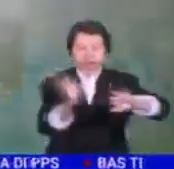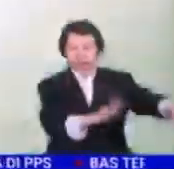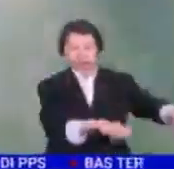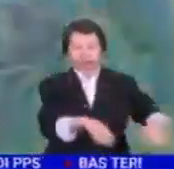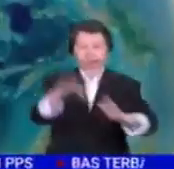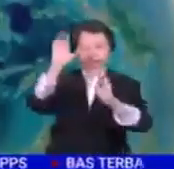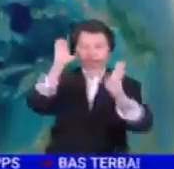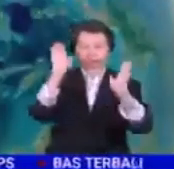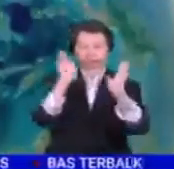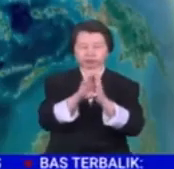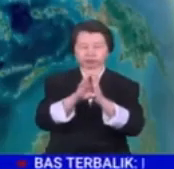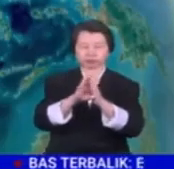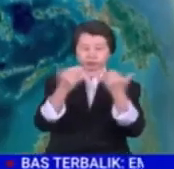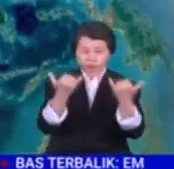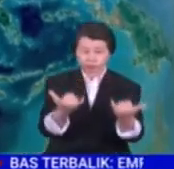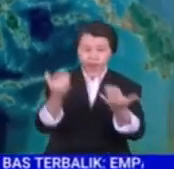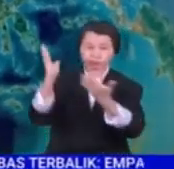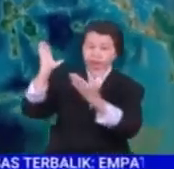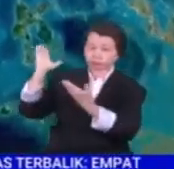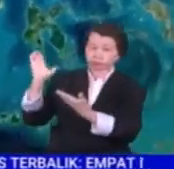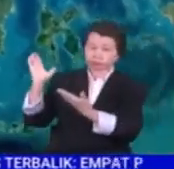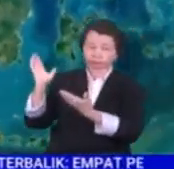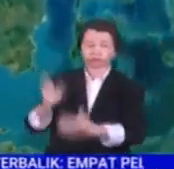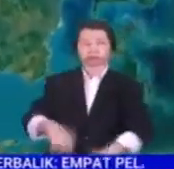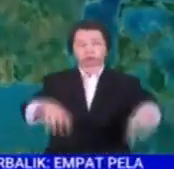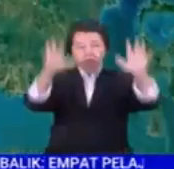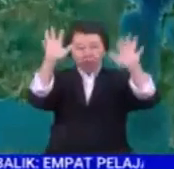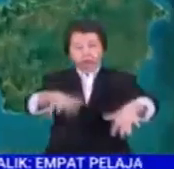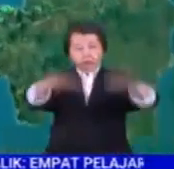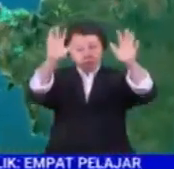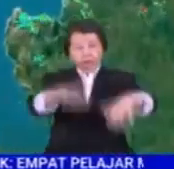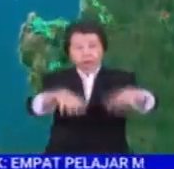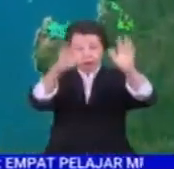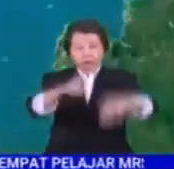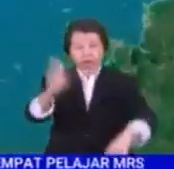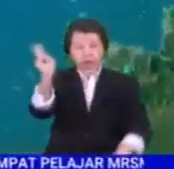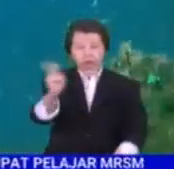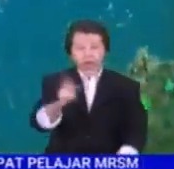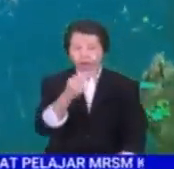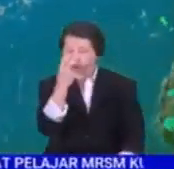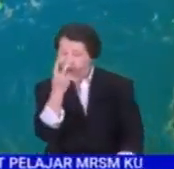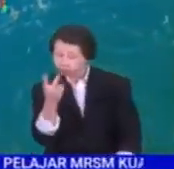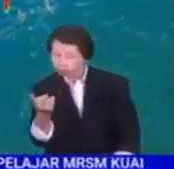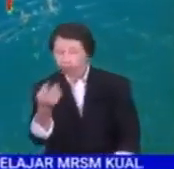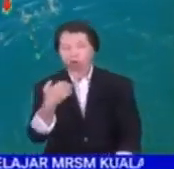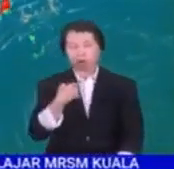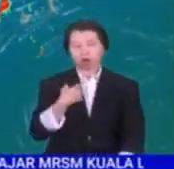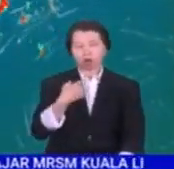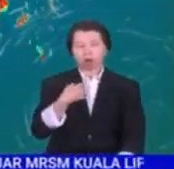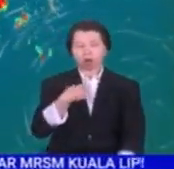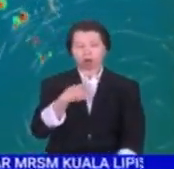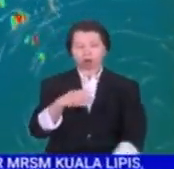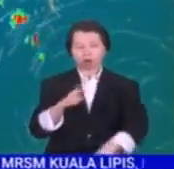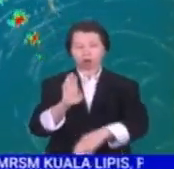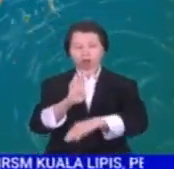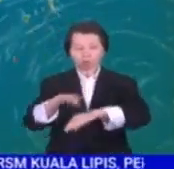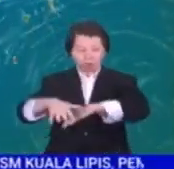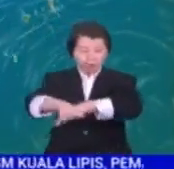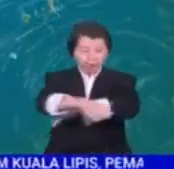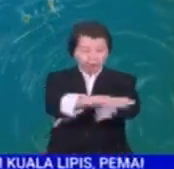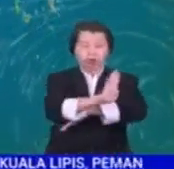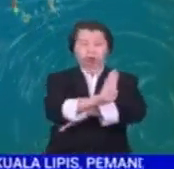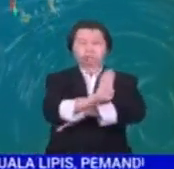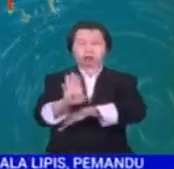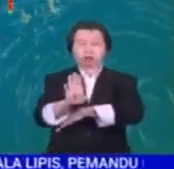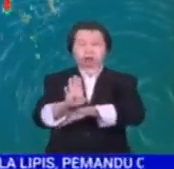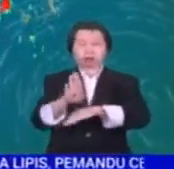kepada paparan radar semasa. Cuaca hujan dan ribut petir diperhatikan sedang berlaku di sepanjang pantai barat Semenanjung bermula